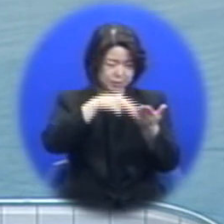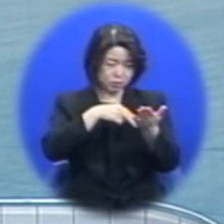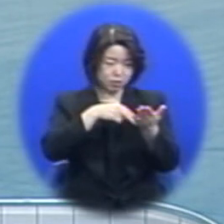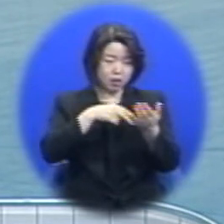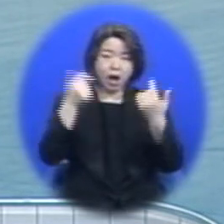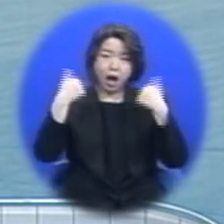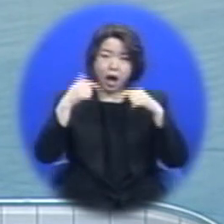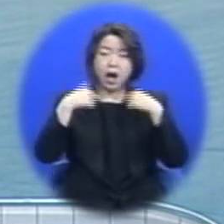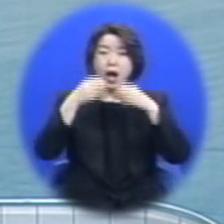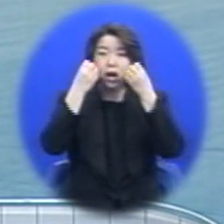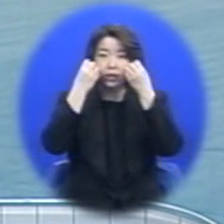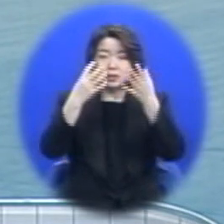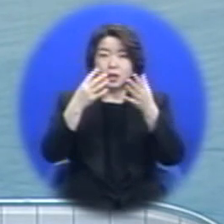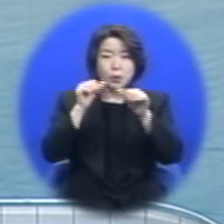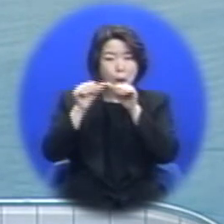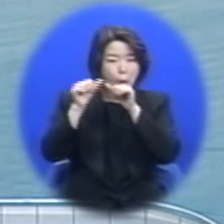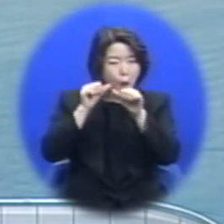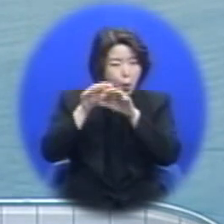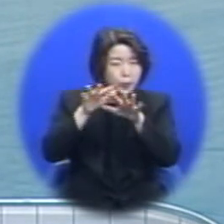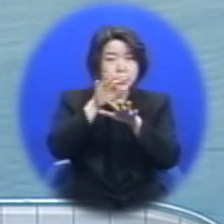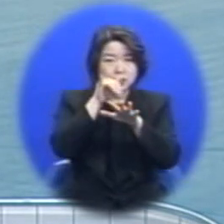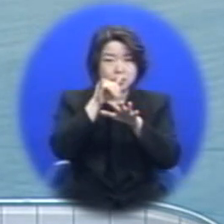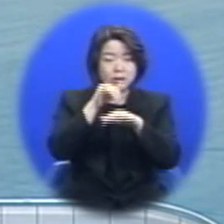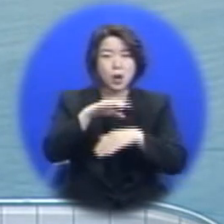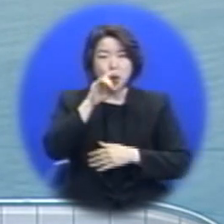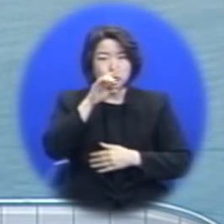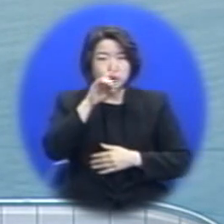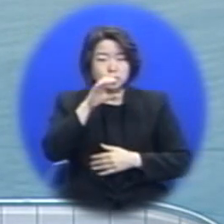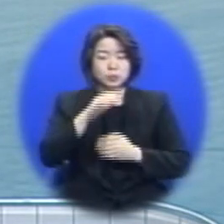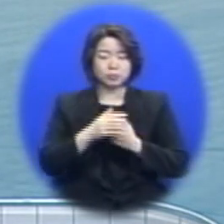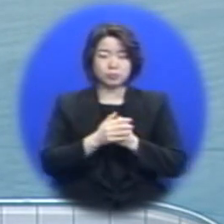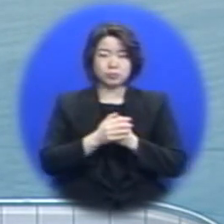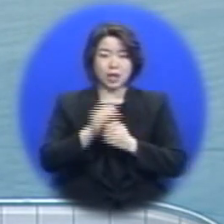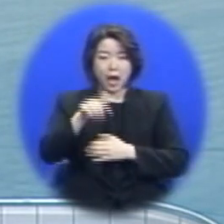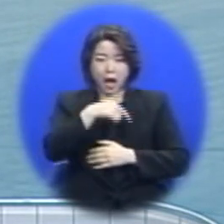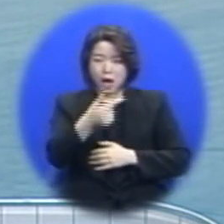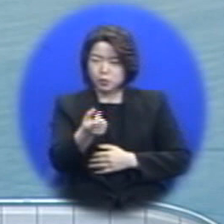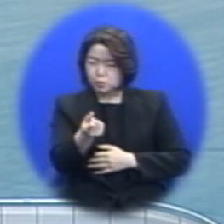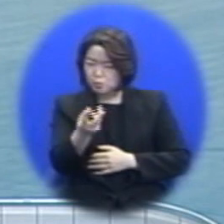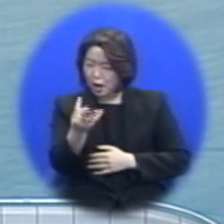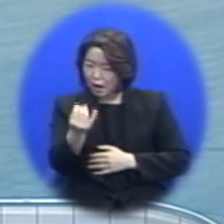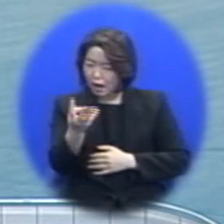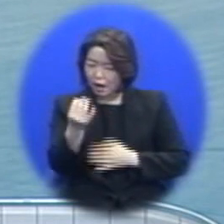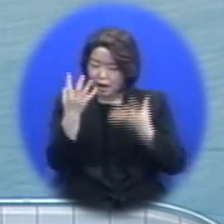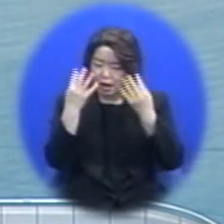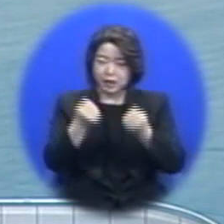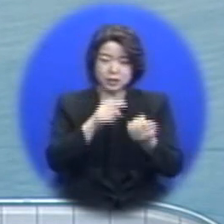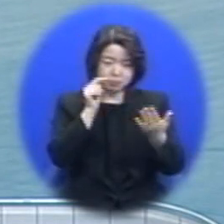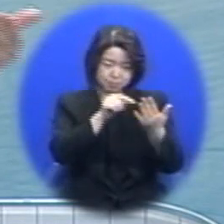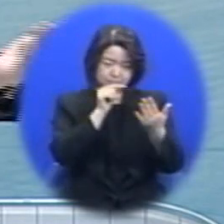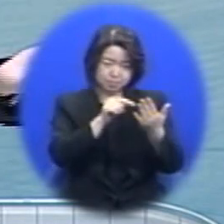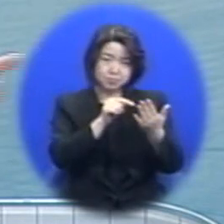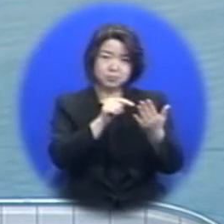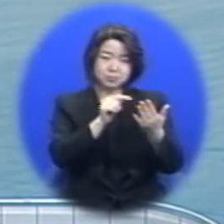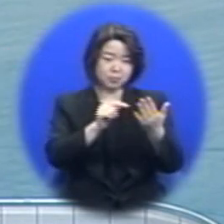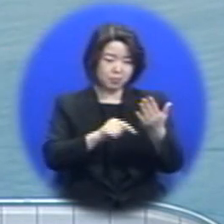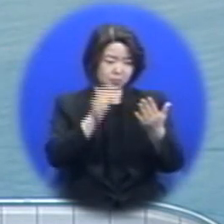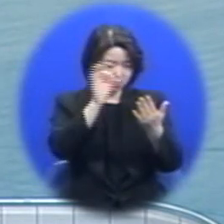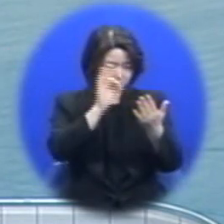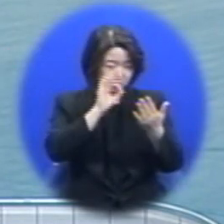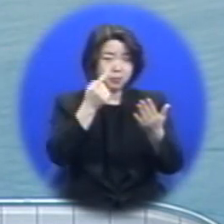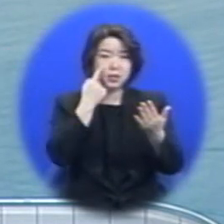소식이에요. 그러니까 궁금해요. 하루에도 몇 번씩 들어가 봅니다. 그러나 여러분 분명히 아셔야